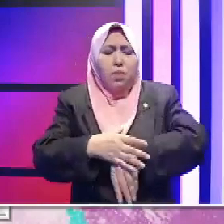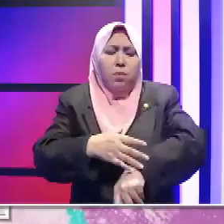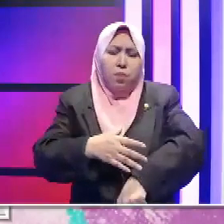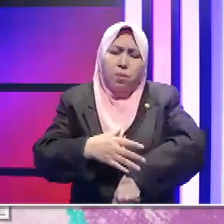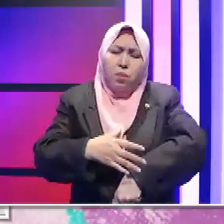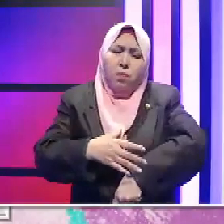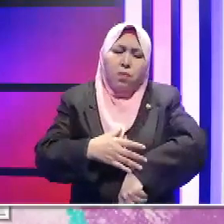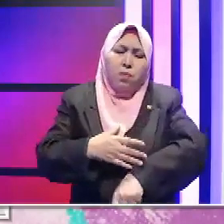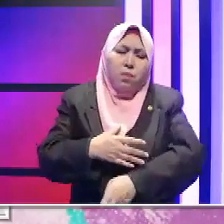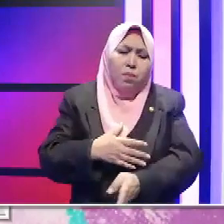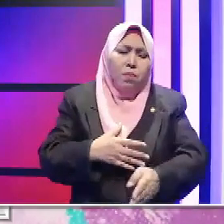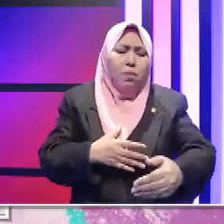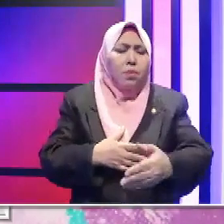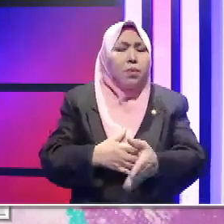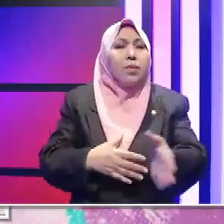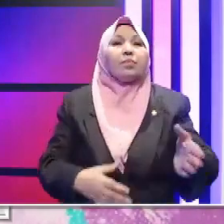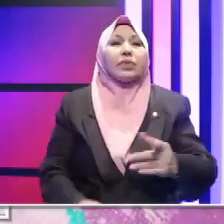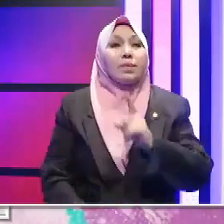wuh